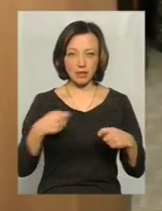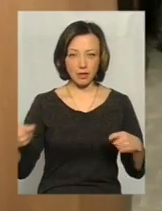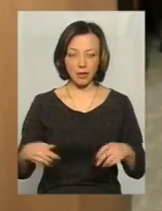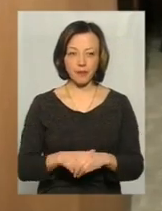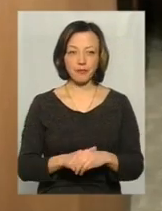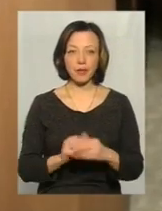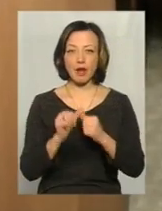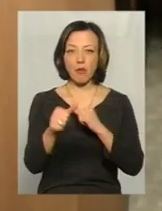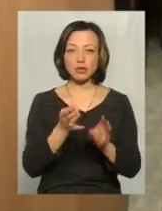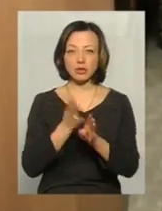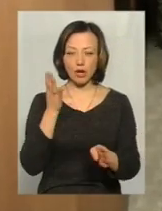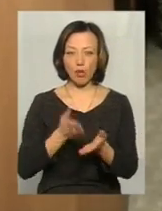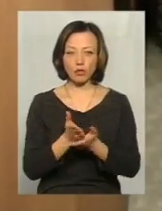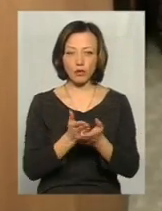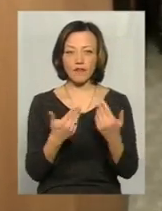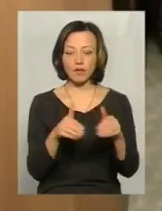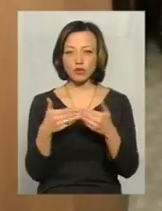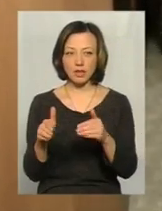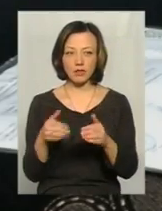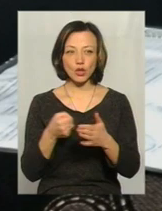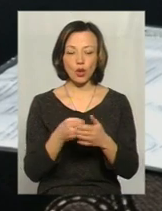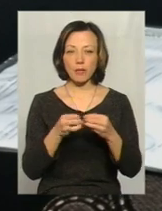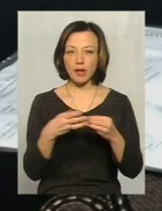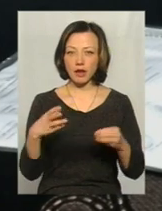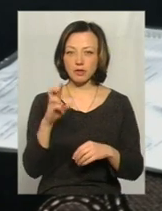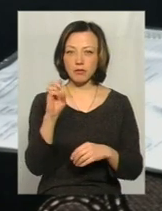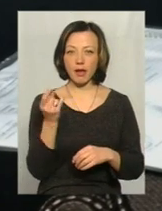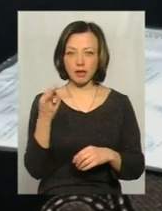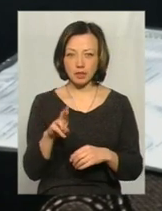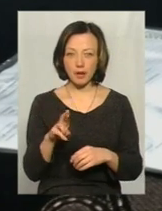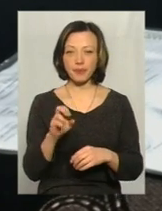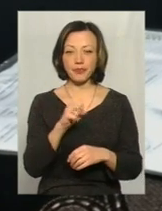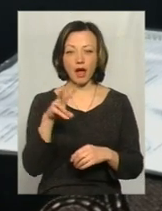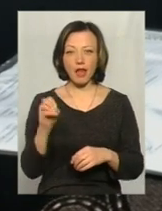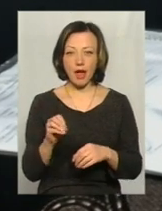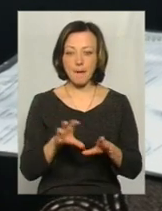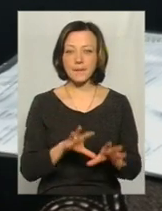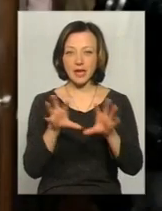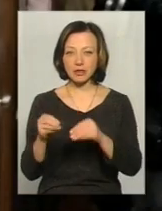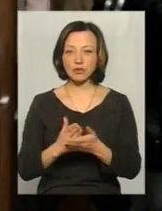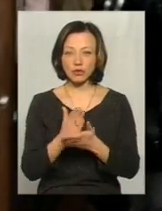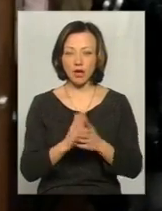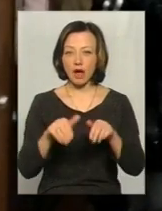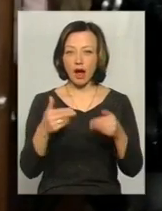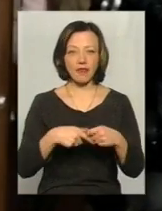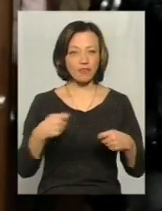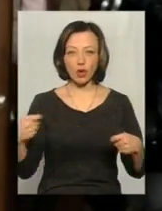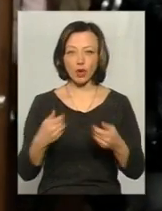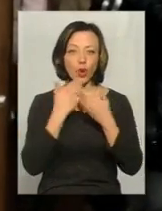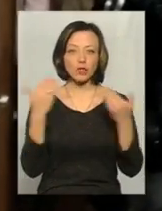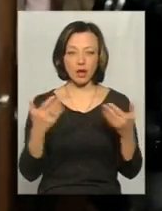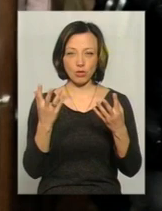Поза чергою обслуговуватимуть випускників до 15 березня. Але міграційники радять не зволікати до